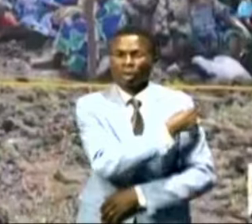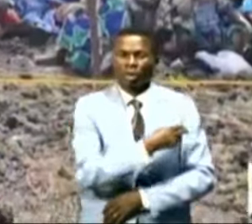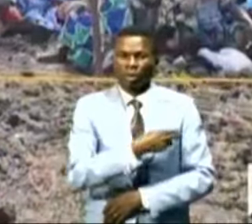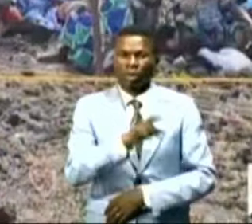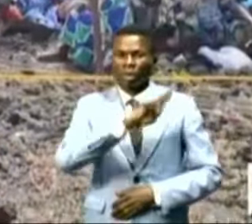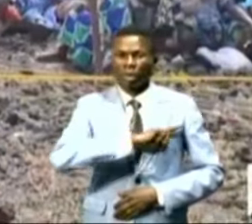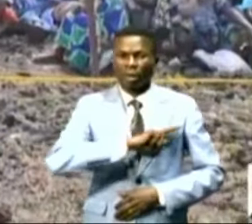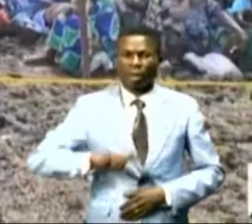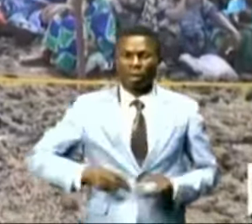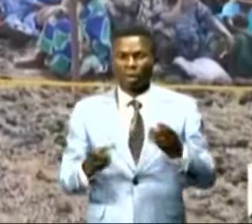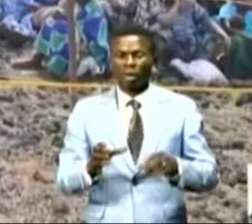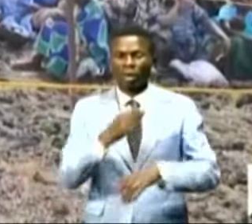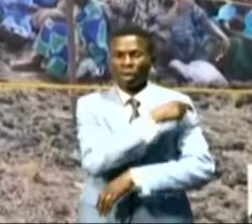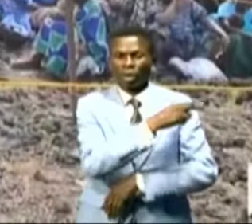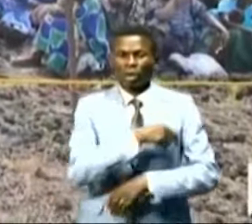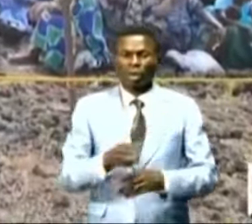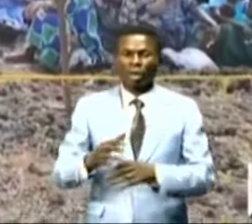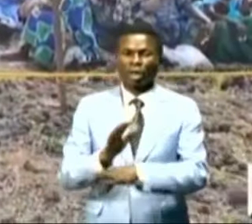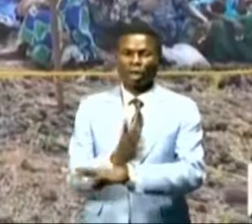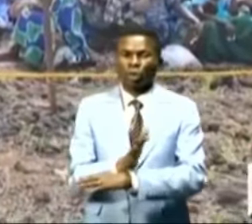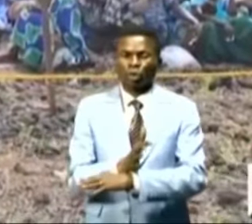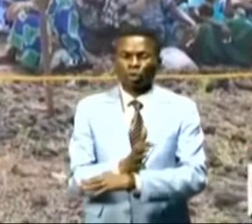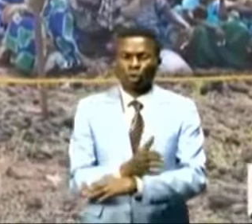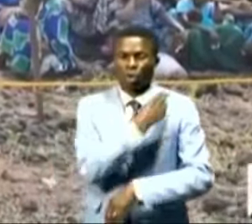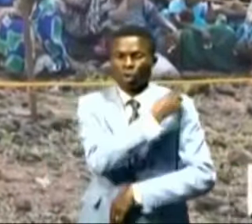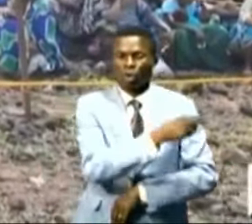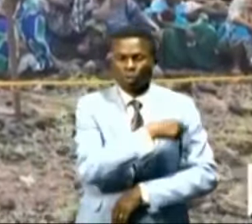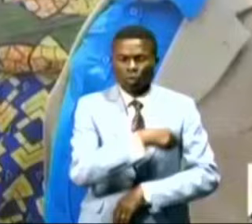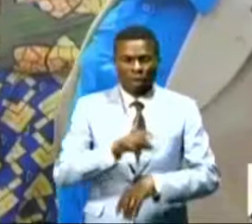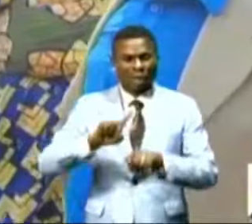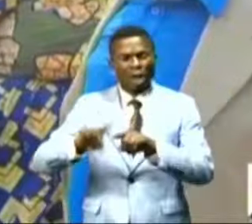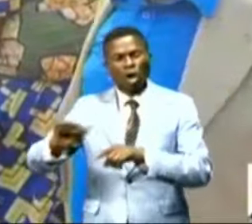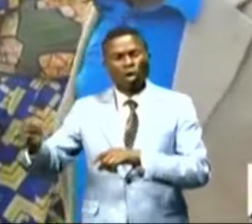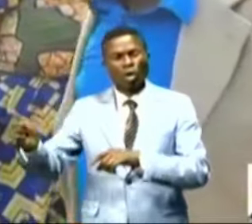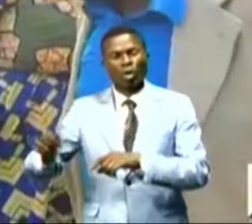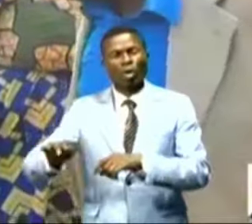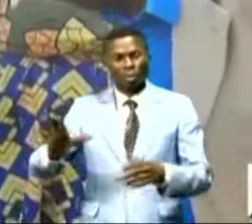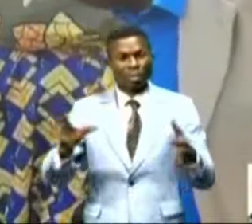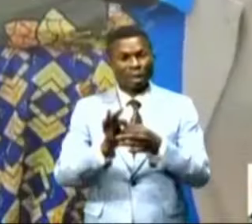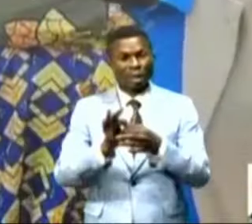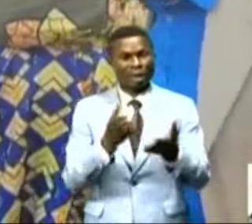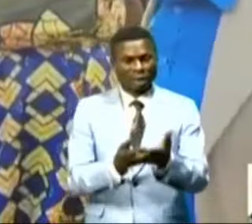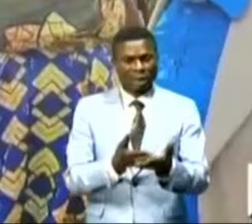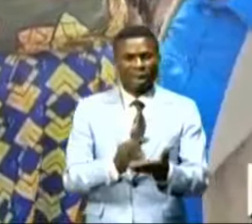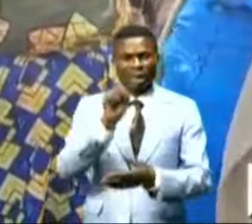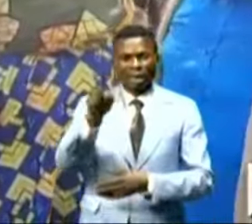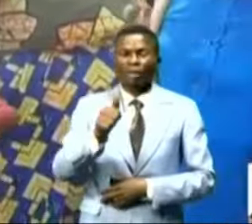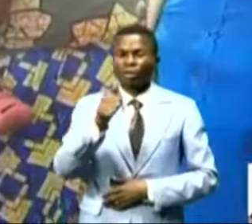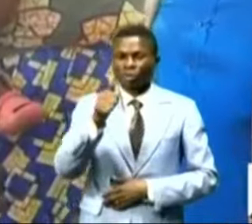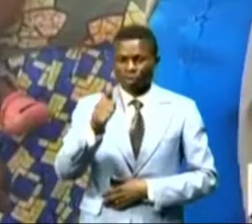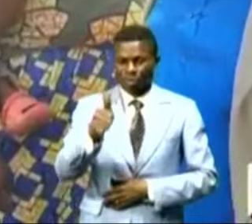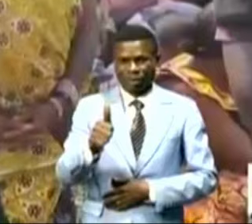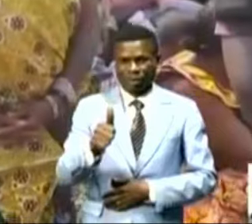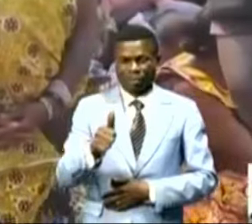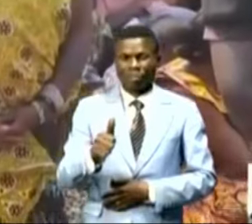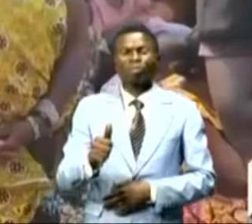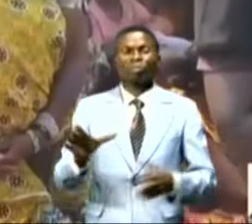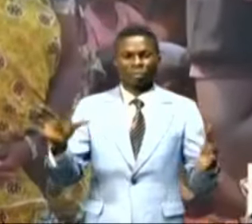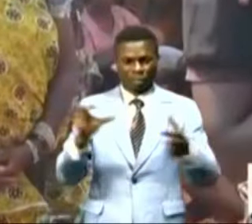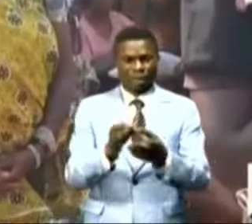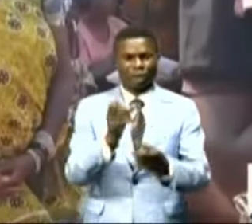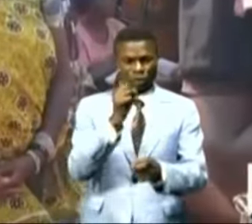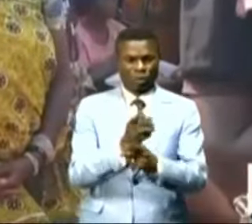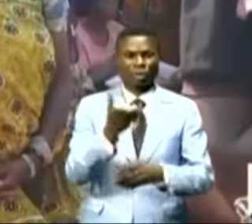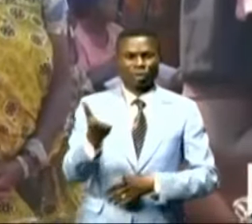RDC, Croix-Rouge Suisse, Croix-Rouge? Exactement, c'est une belle question et il existe un lien parce